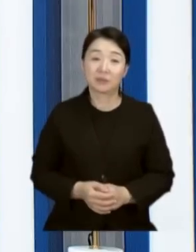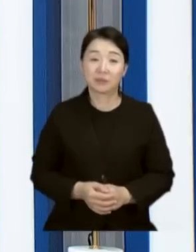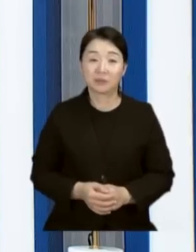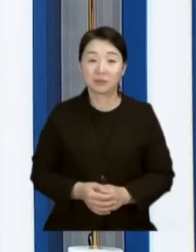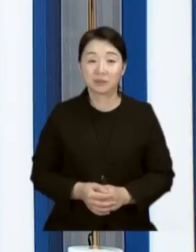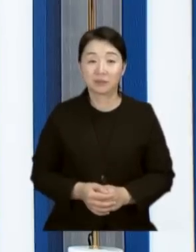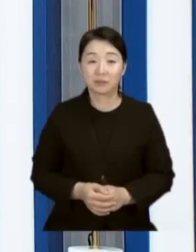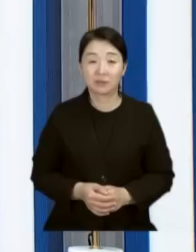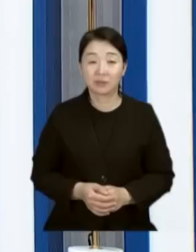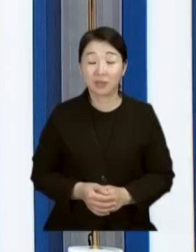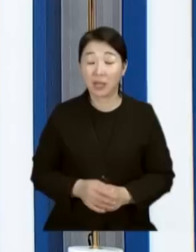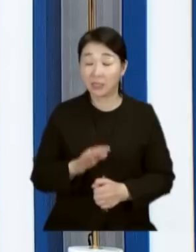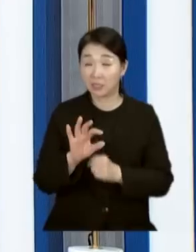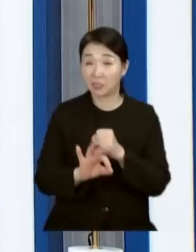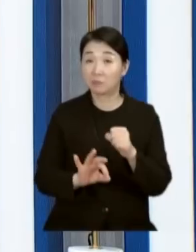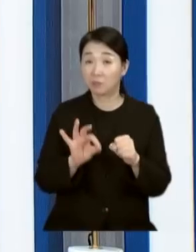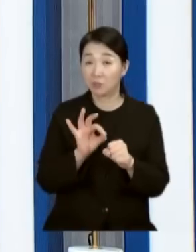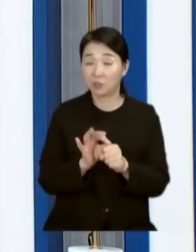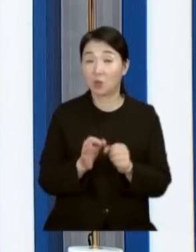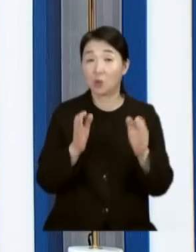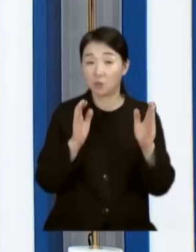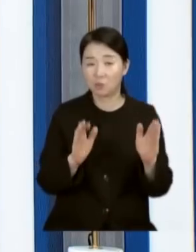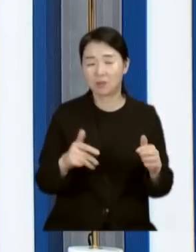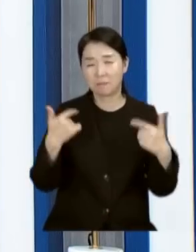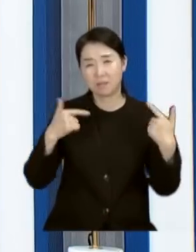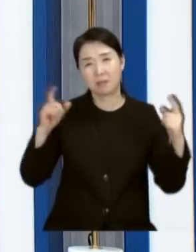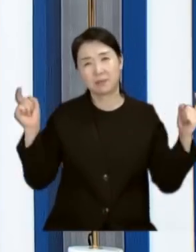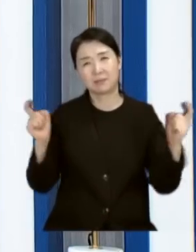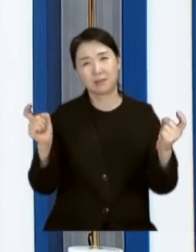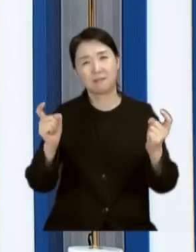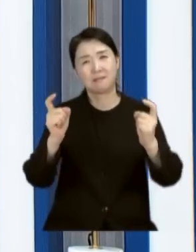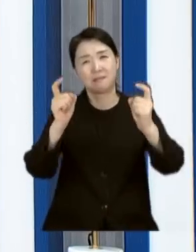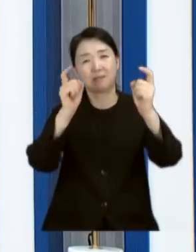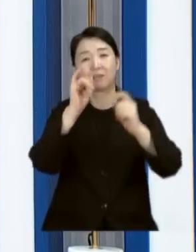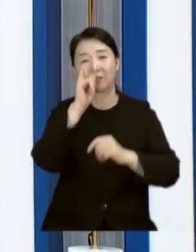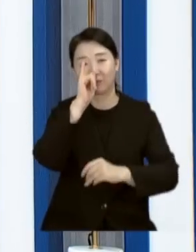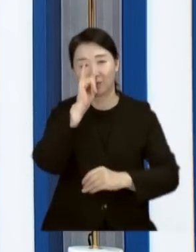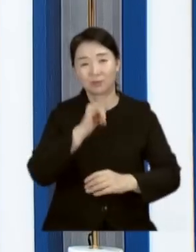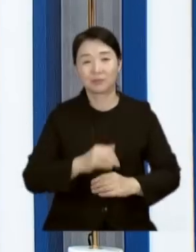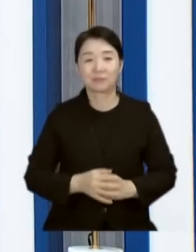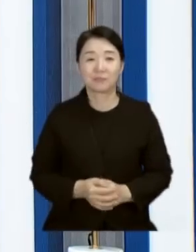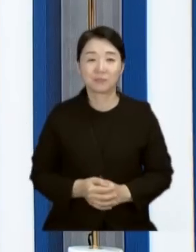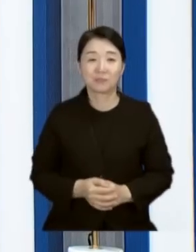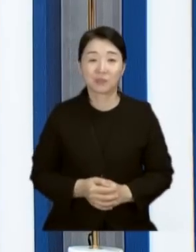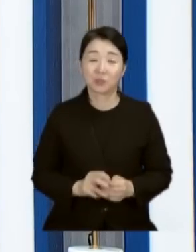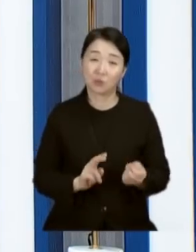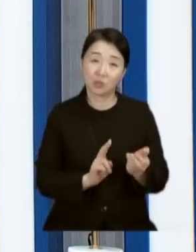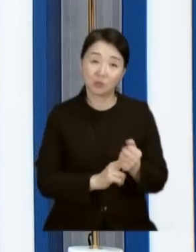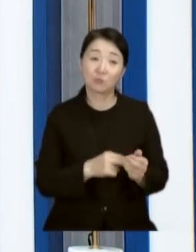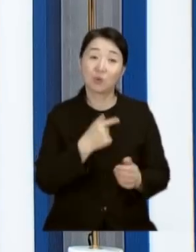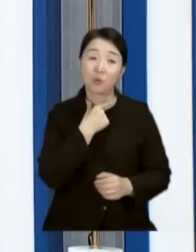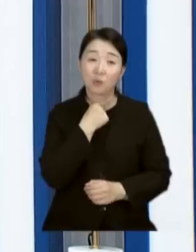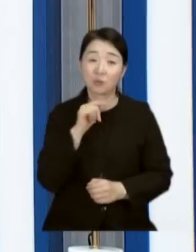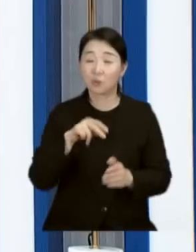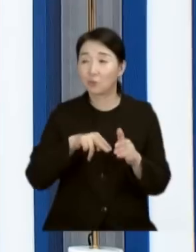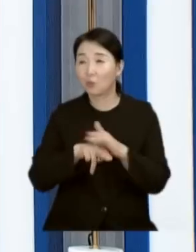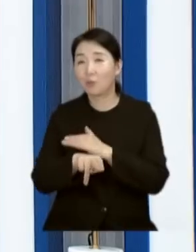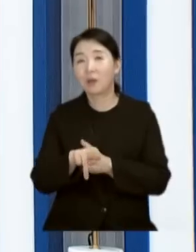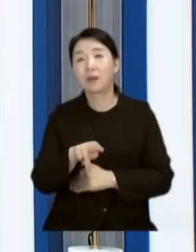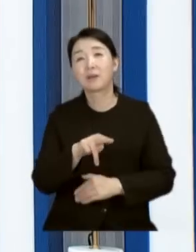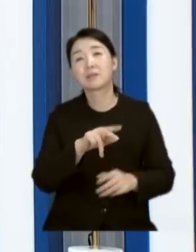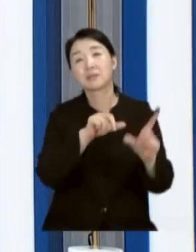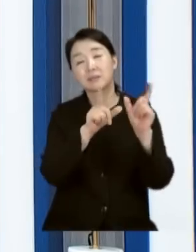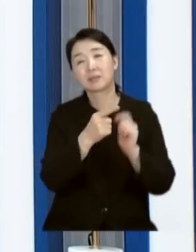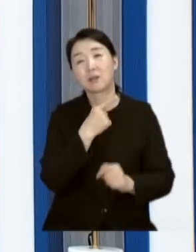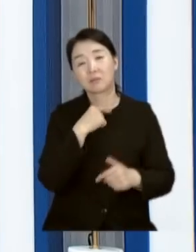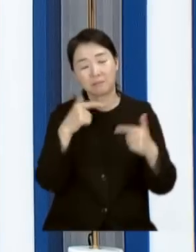그때 당시라기보다는 한 10년 동안 맨날 싸우고 그렇게 숨어 있고 싶고 너무 어디 도망가서